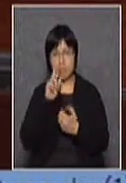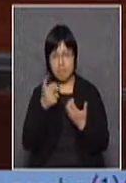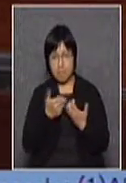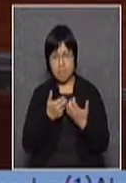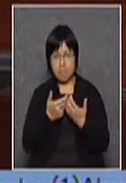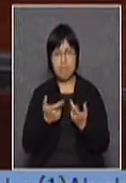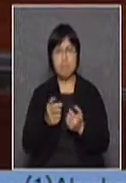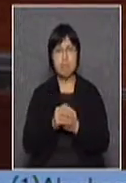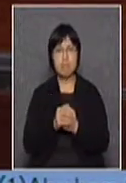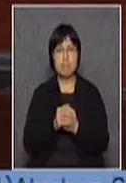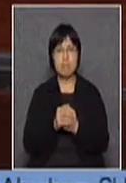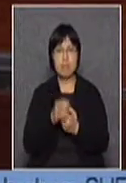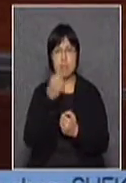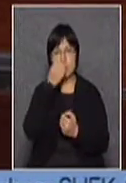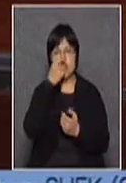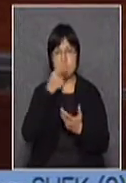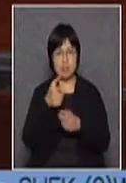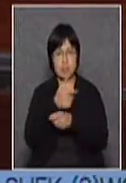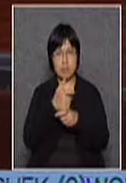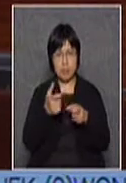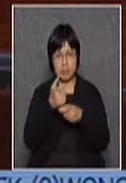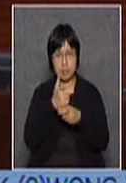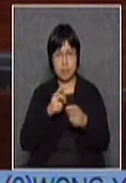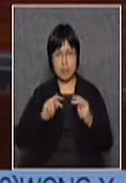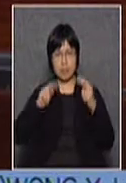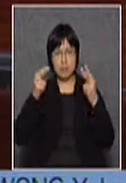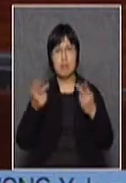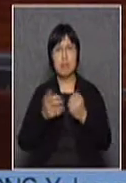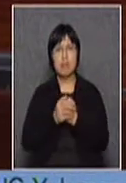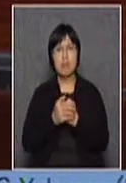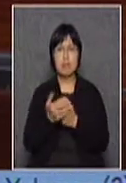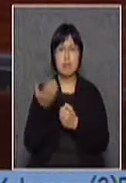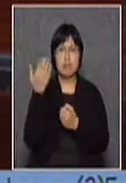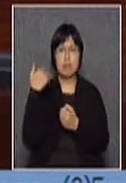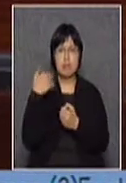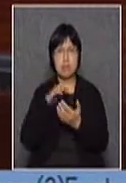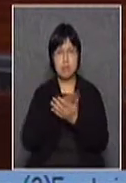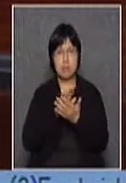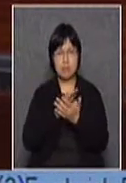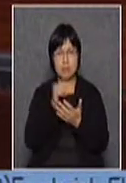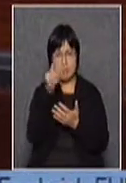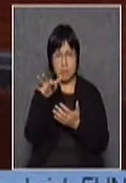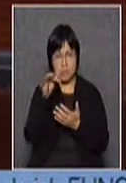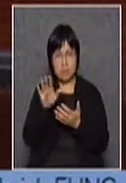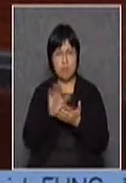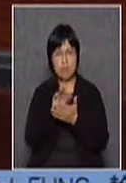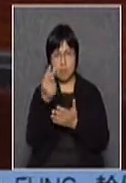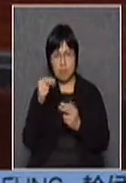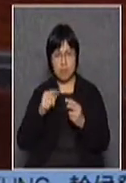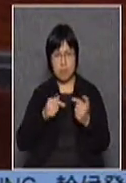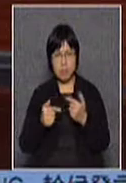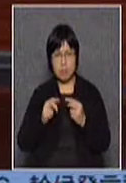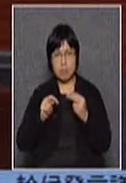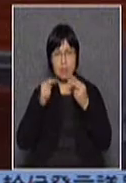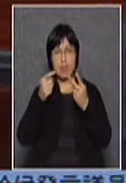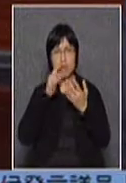席，嗱，香港嗰個經濟嘅發展咧，在過去嗰十多廿年咧，係不斷增長，同埋係有顯著